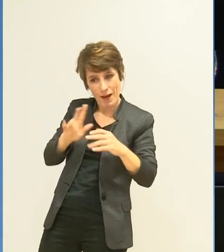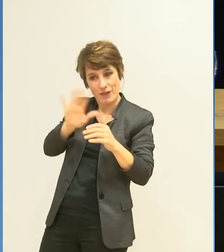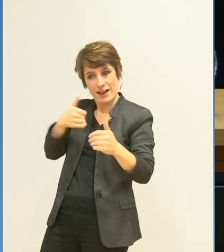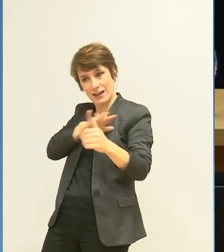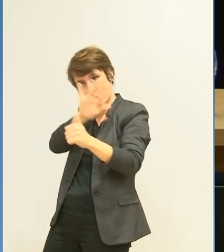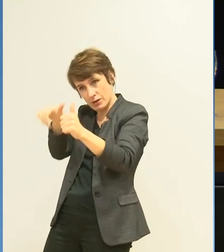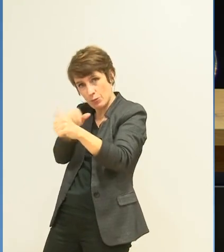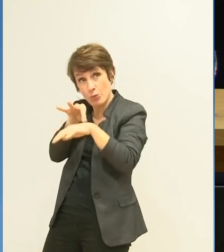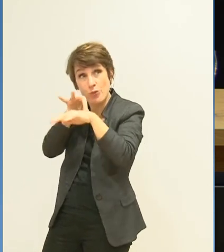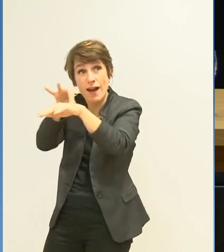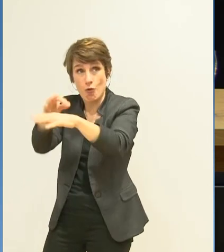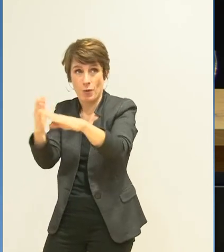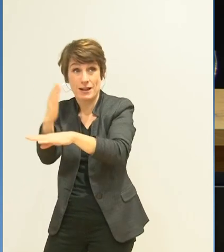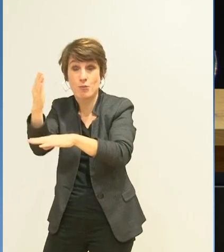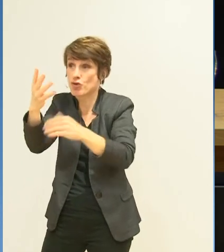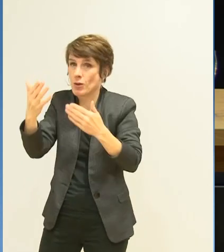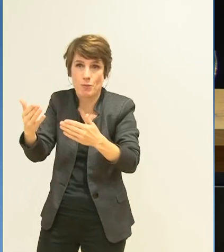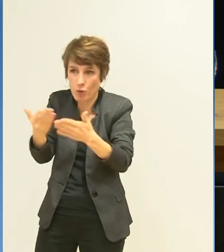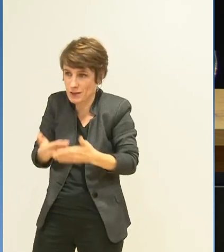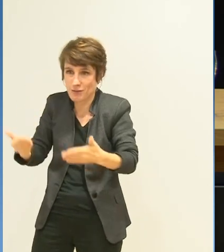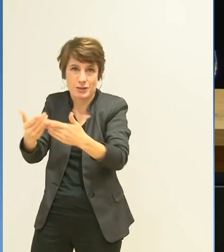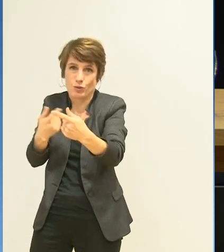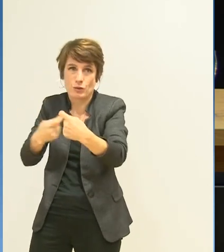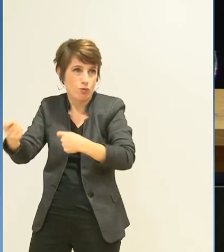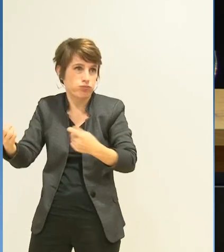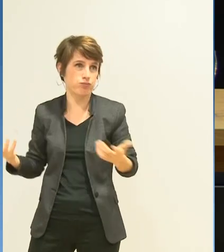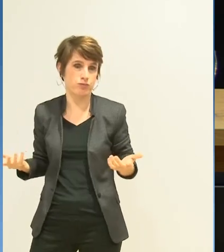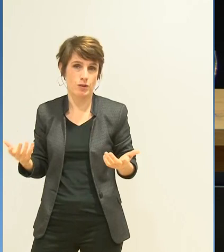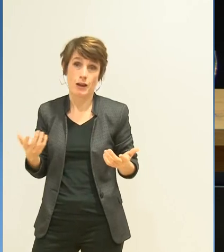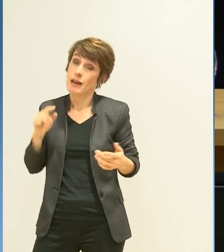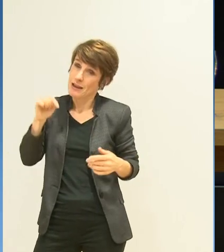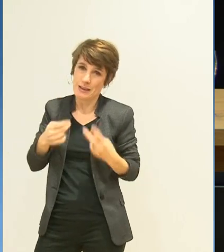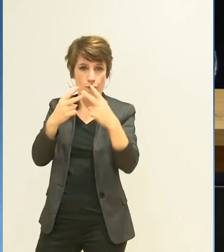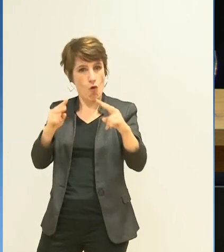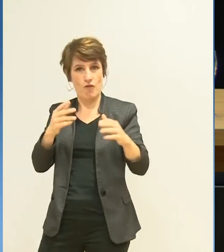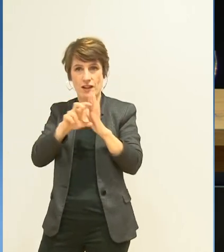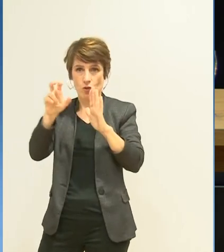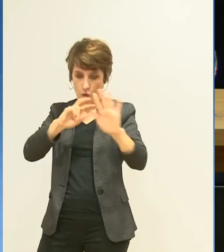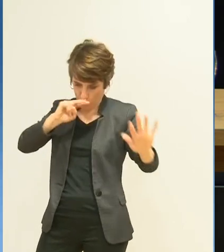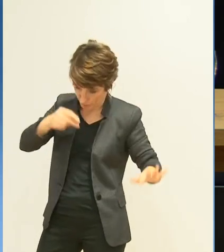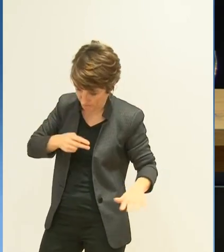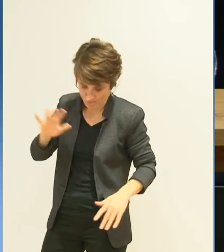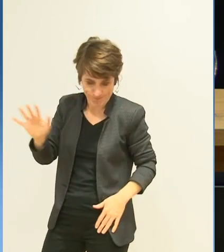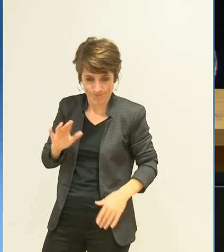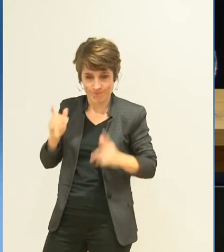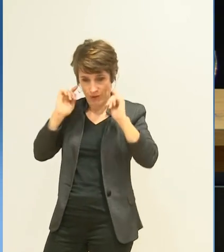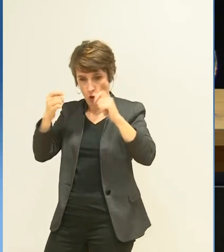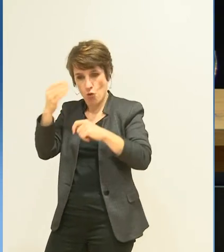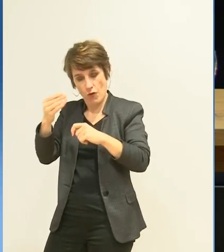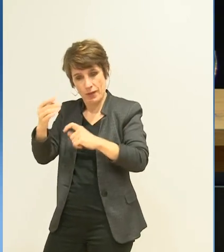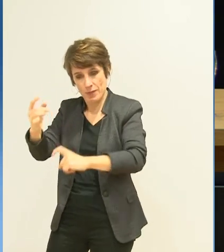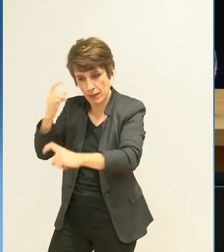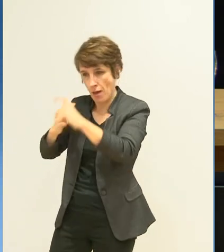réunis la ville doit faire son autocritique concernant le couvent des minimes nous demandons qu'elles reprennent ce dossier à la